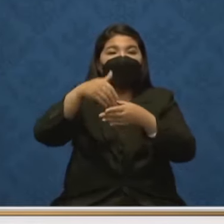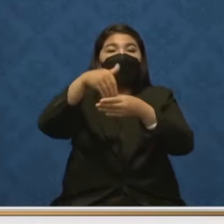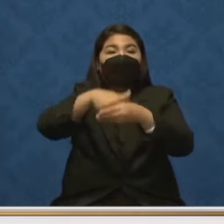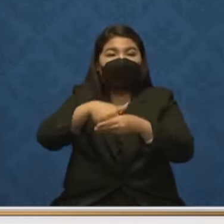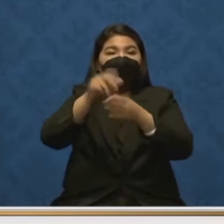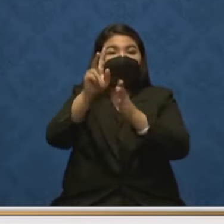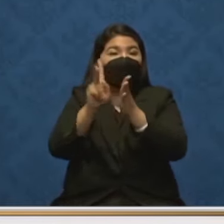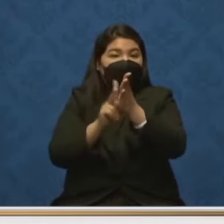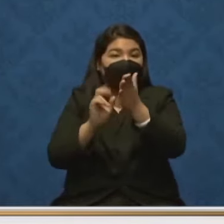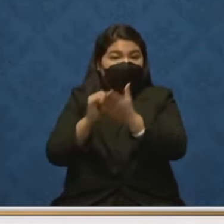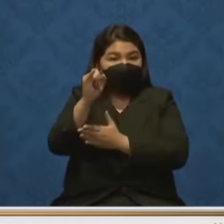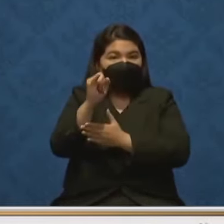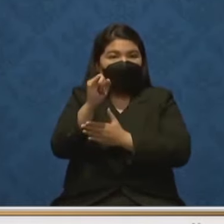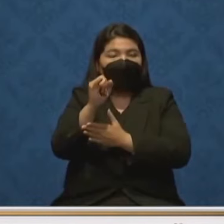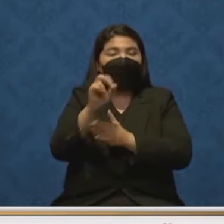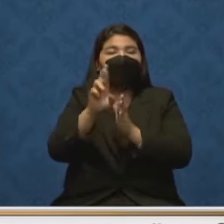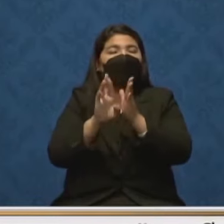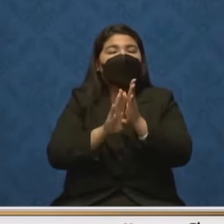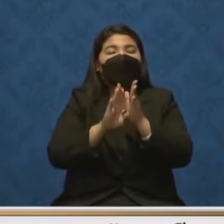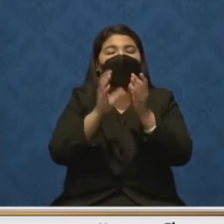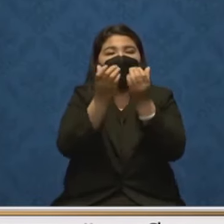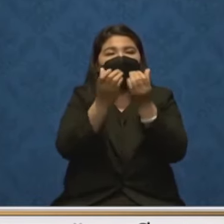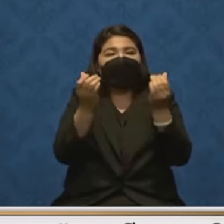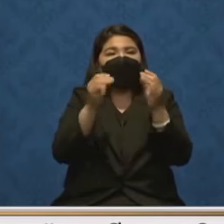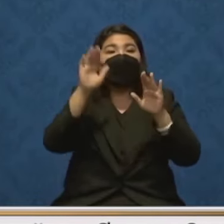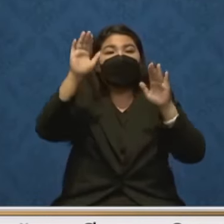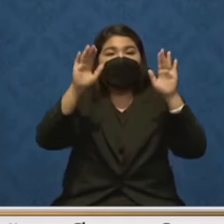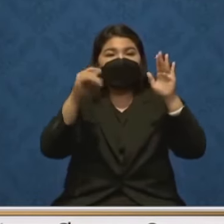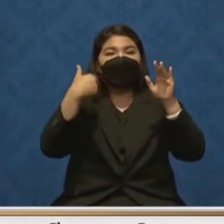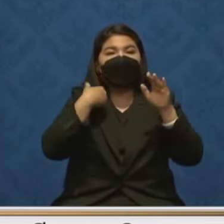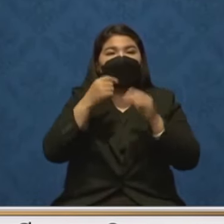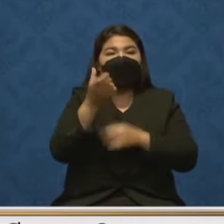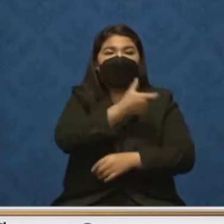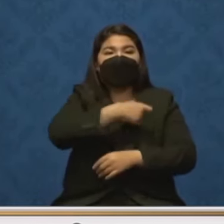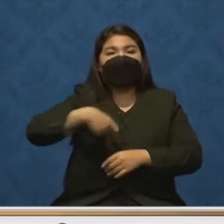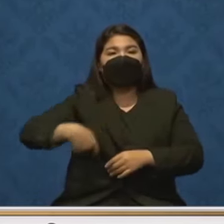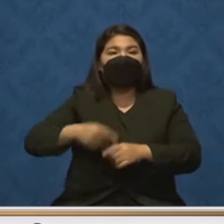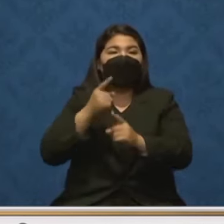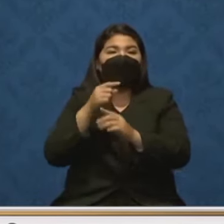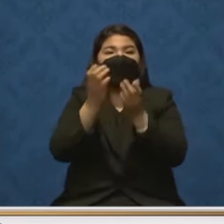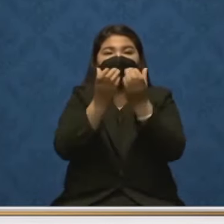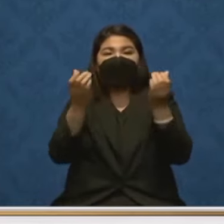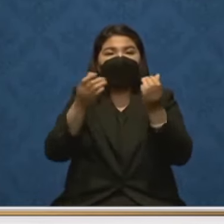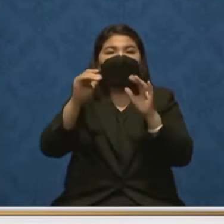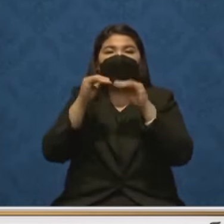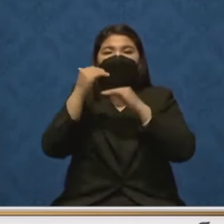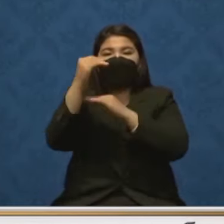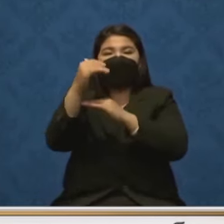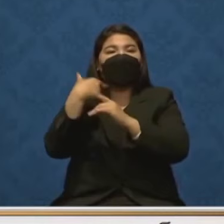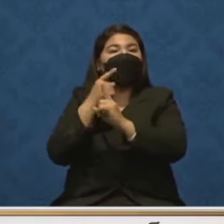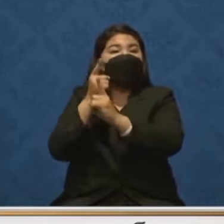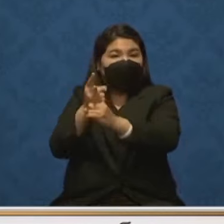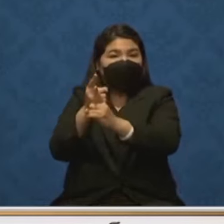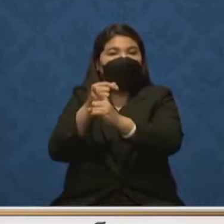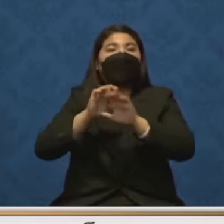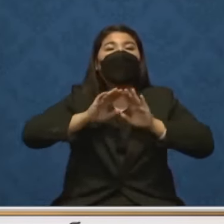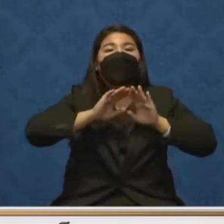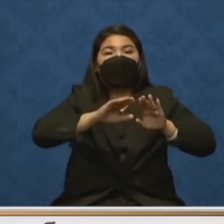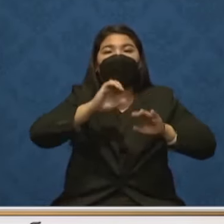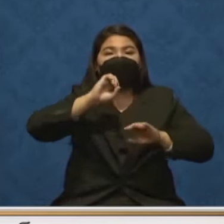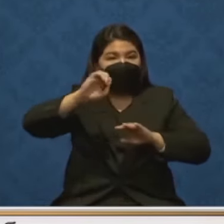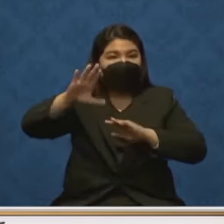หมายนะคะตามระบอบของประชาธิปไตยนะอันมีพระมหากษัตริย์ทรงเป็นประมุขแล้วก็ตามและธรรมนูญที่กำหนดไว้อย่างชัดเจนขอฝากท่านประธาน